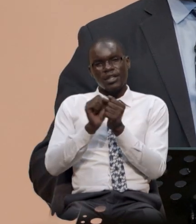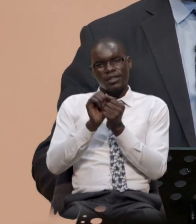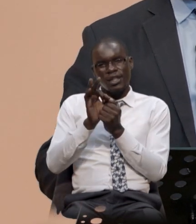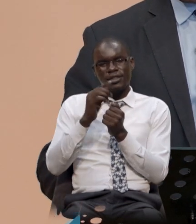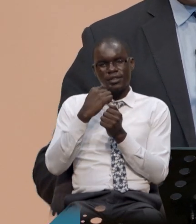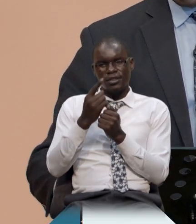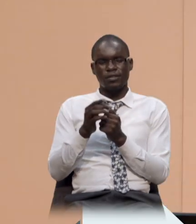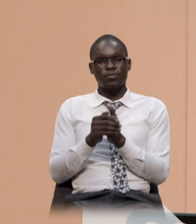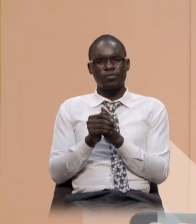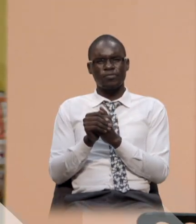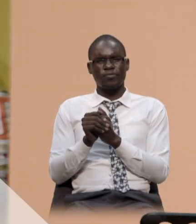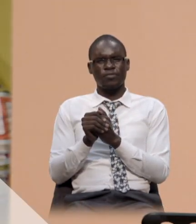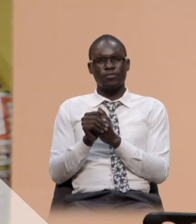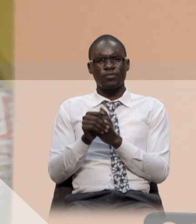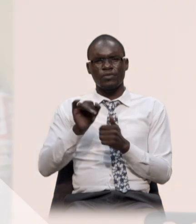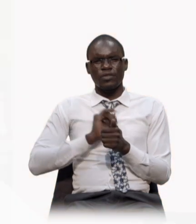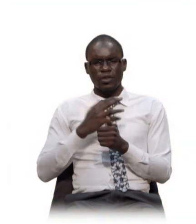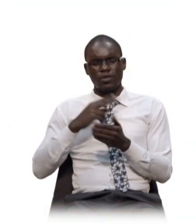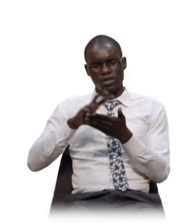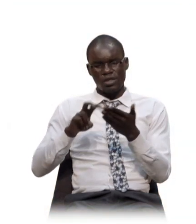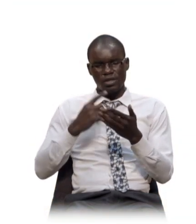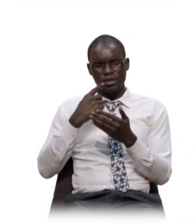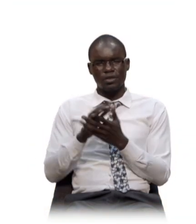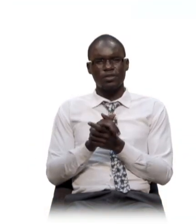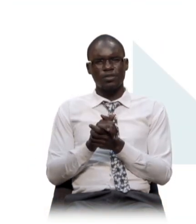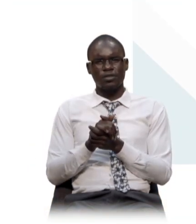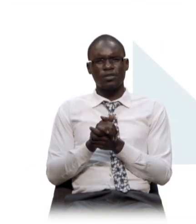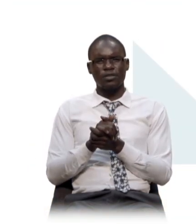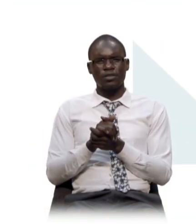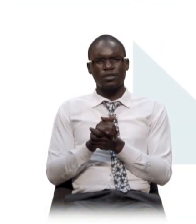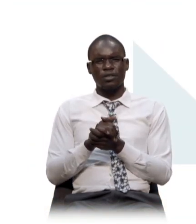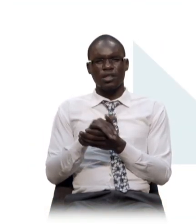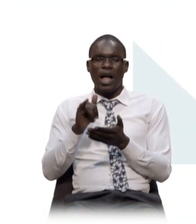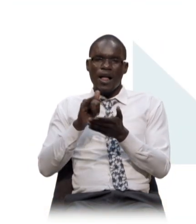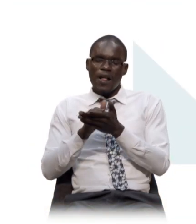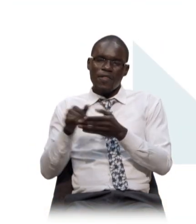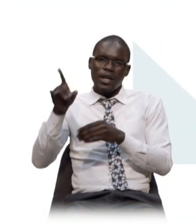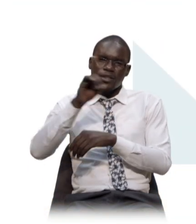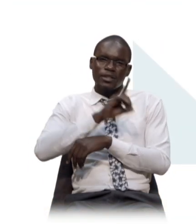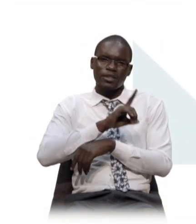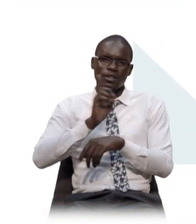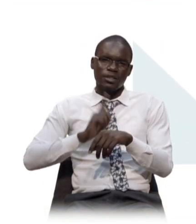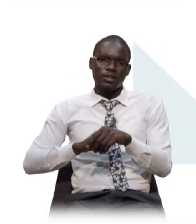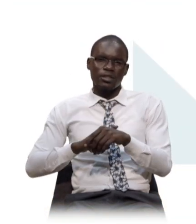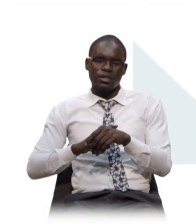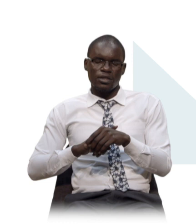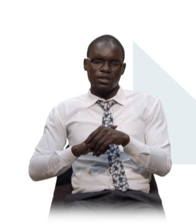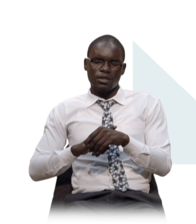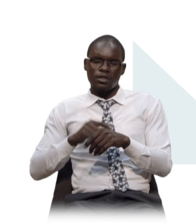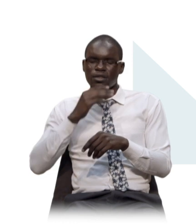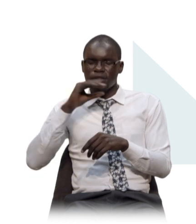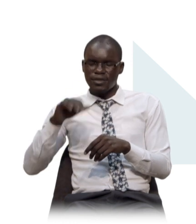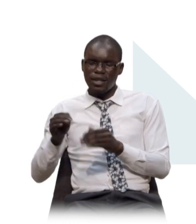hadi fungu la 19, hapa ndipo nataka nisome. Ilikuwa siku moja hayo wanawe na binti